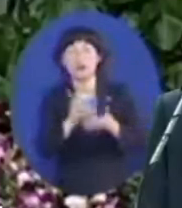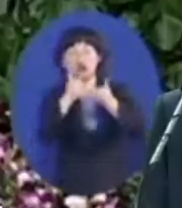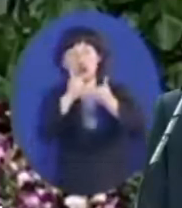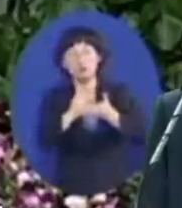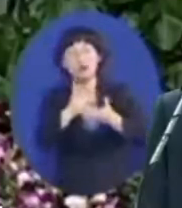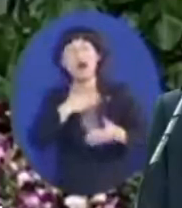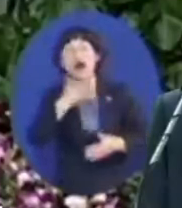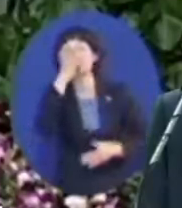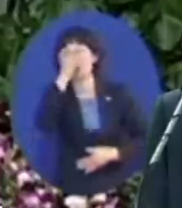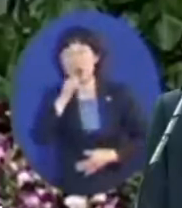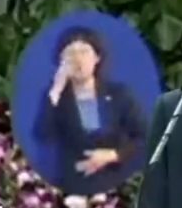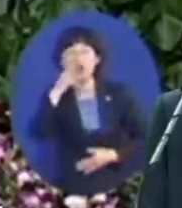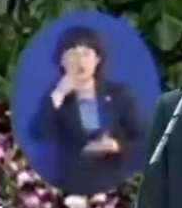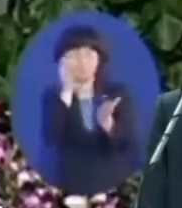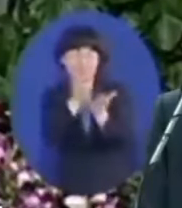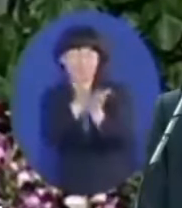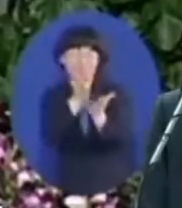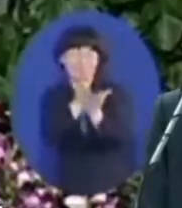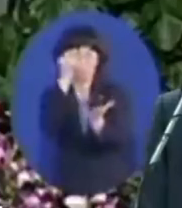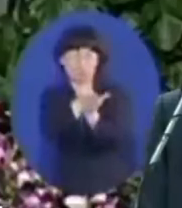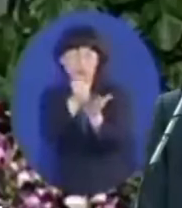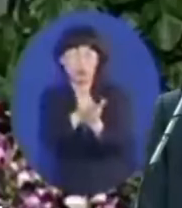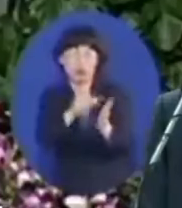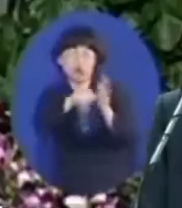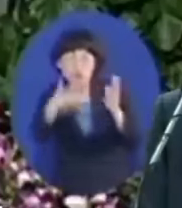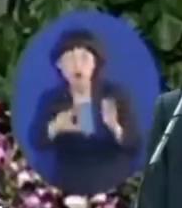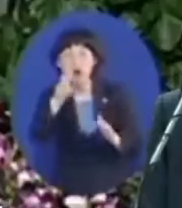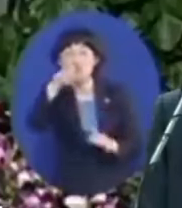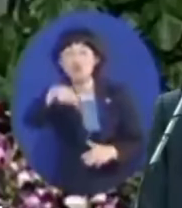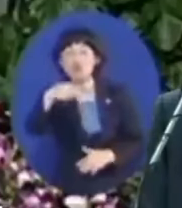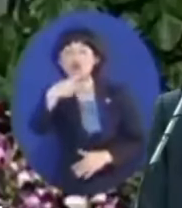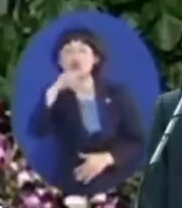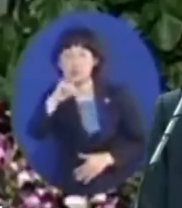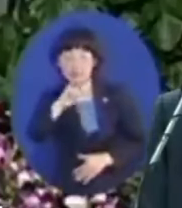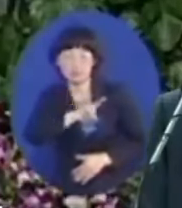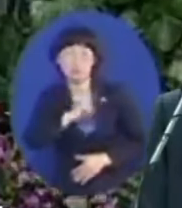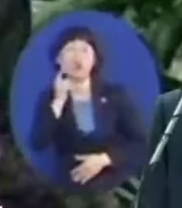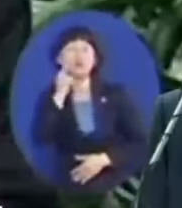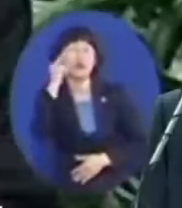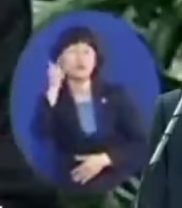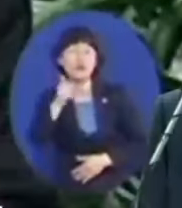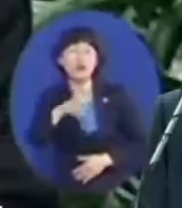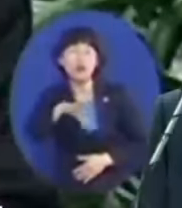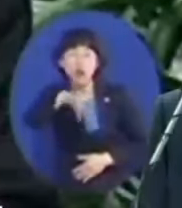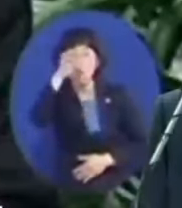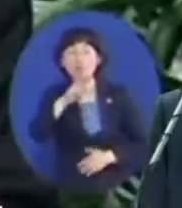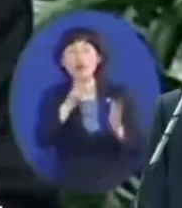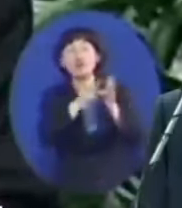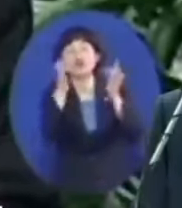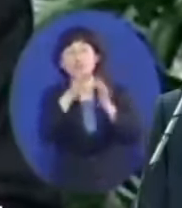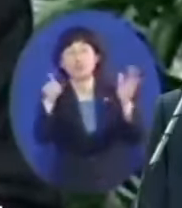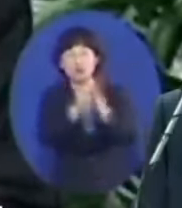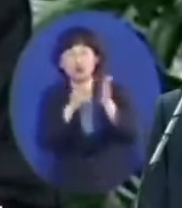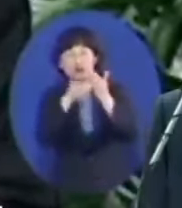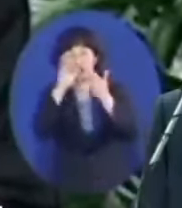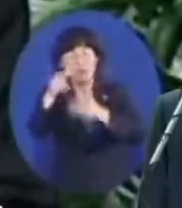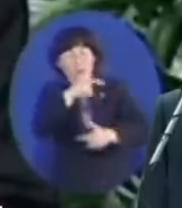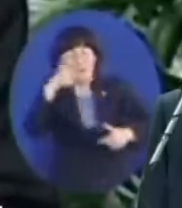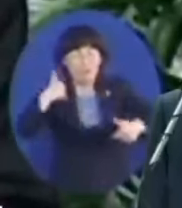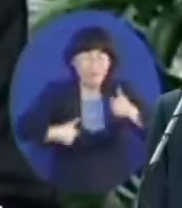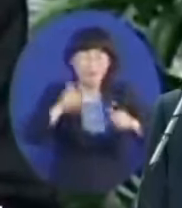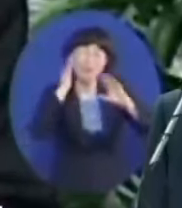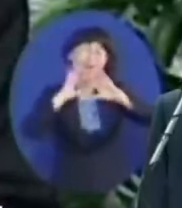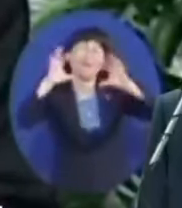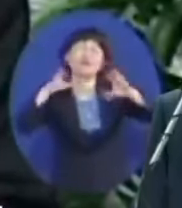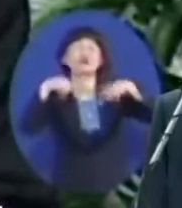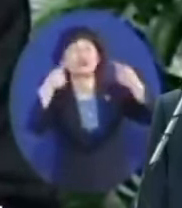미국의 유명한 복음서였던 D.L. 무디는 제일 처음 예수 믿고 난 다음에 너무 좋아서 천국에 올라간 것 같았습니다. 즐거워 기뻐서 일터에 가서도